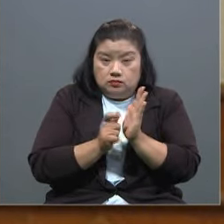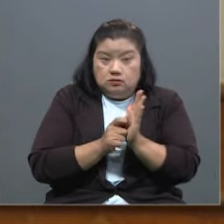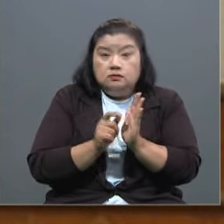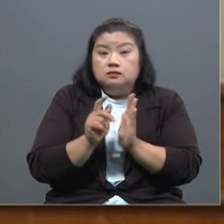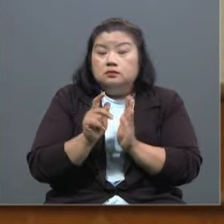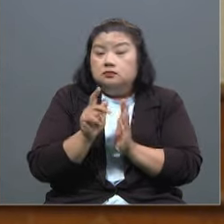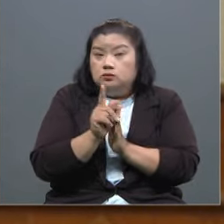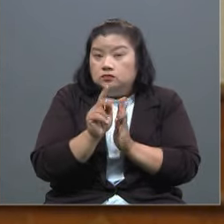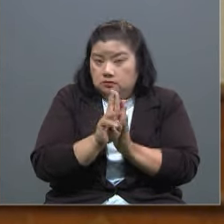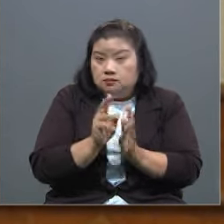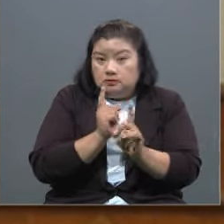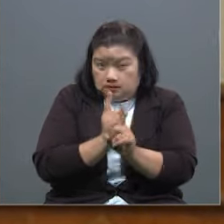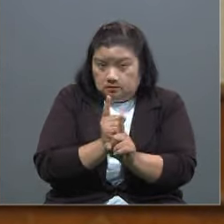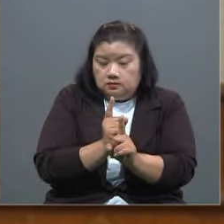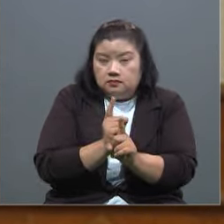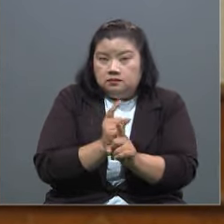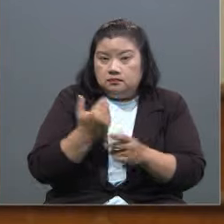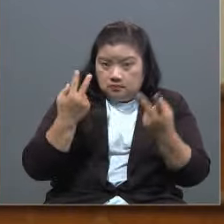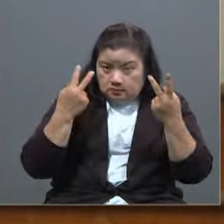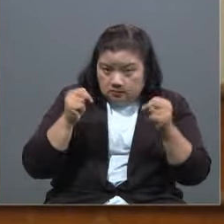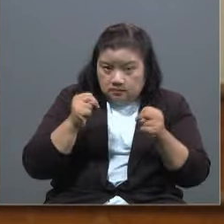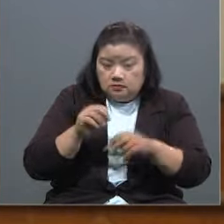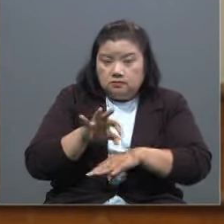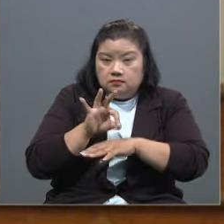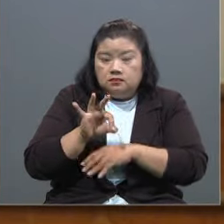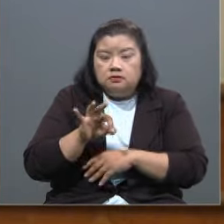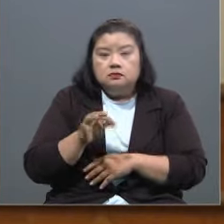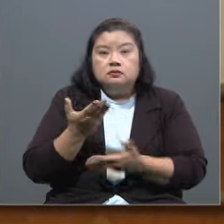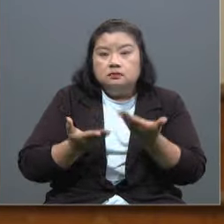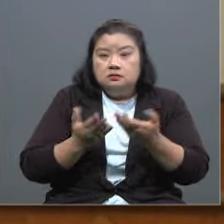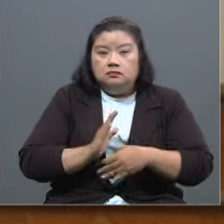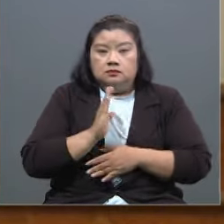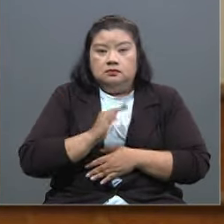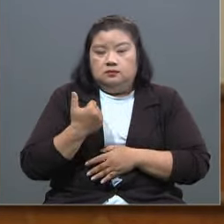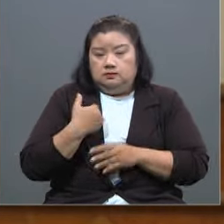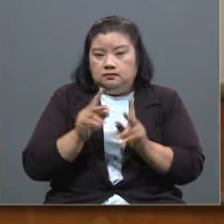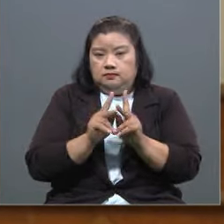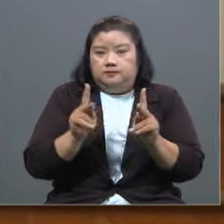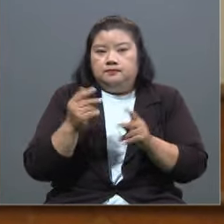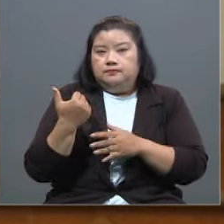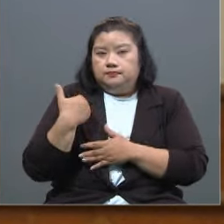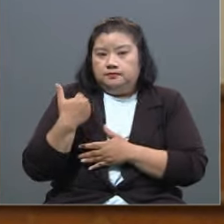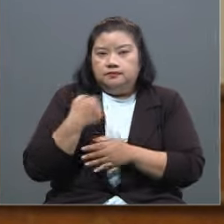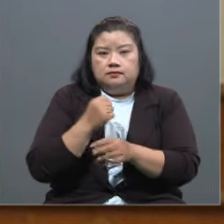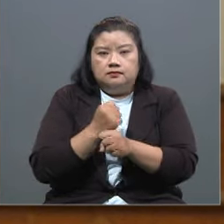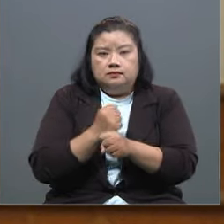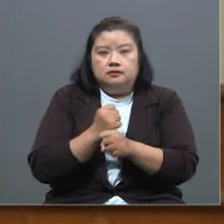นดินที่เขาบอกว่านายกสามารถตั้งผู้ทรงคุณวุฒิเป็นกรรมการต่างๆได้